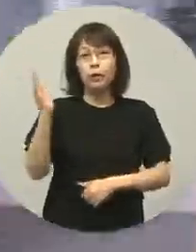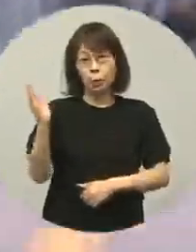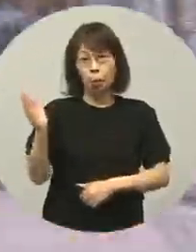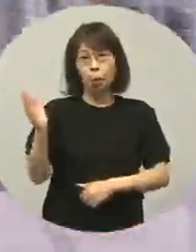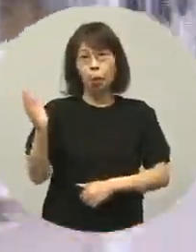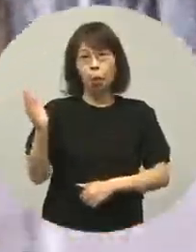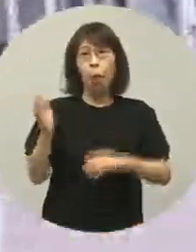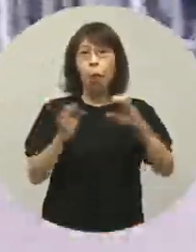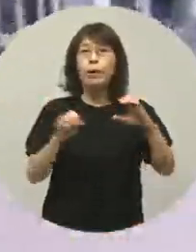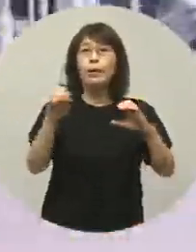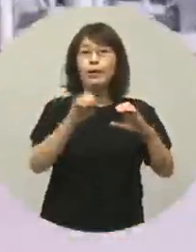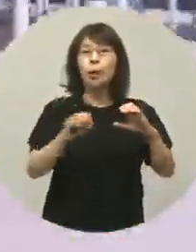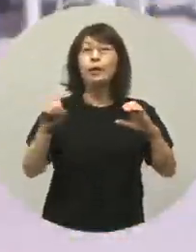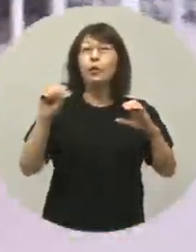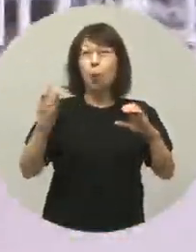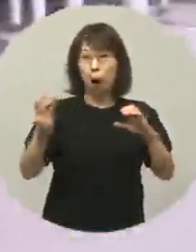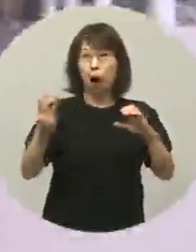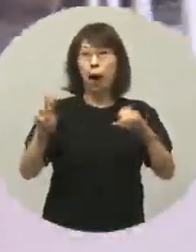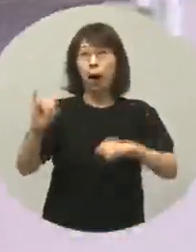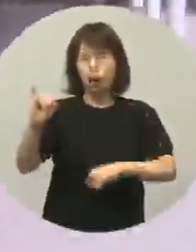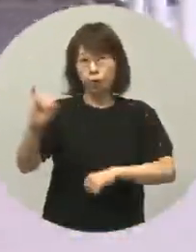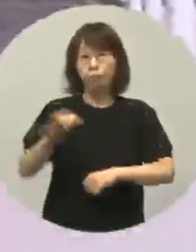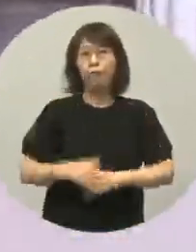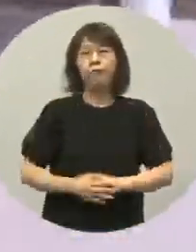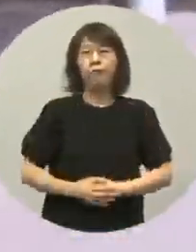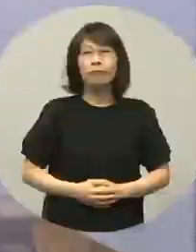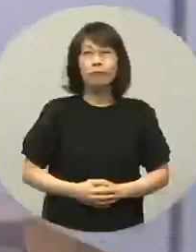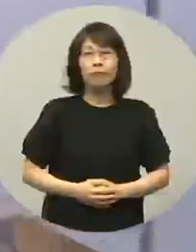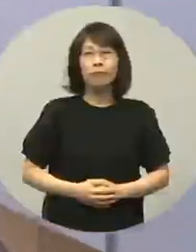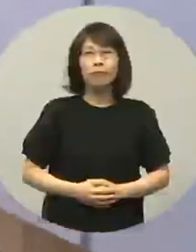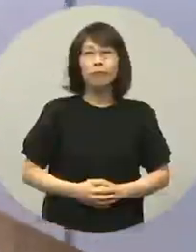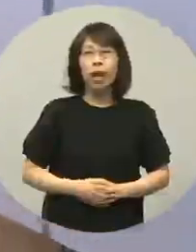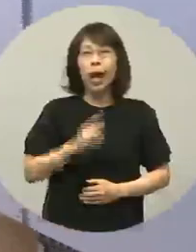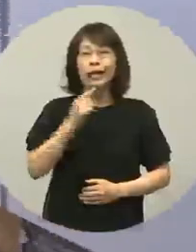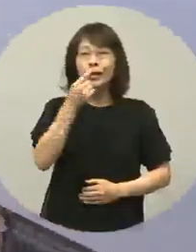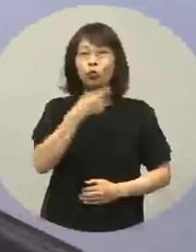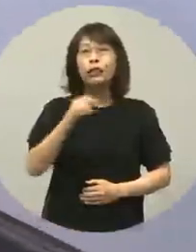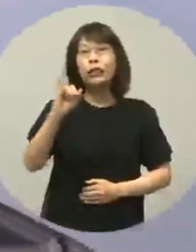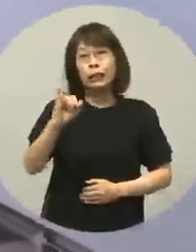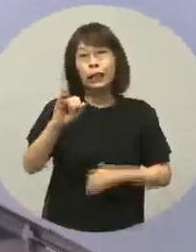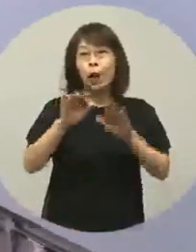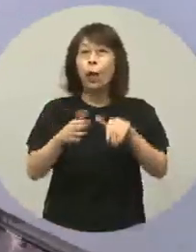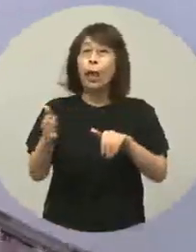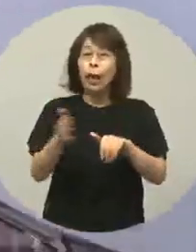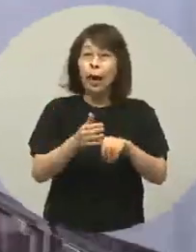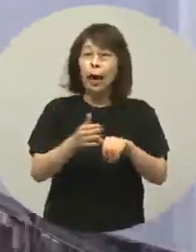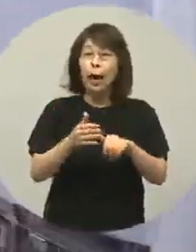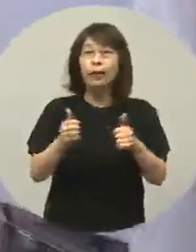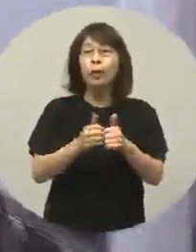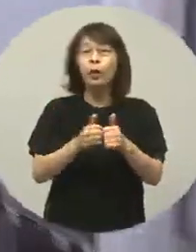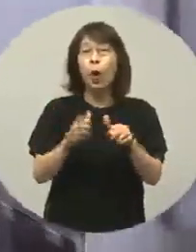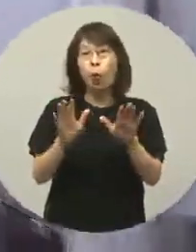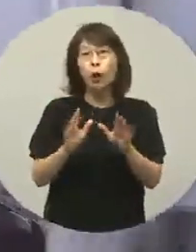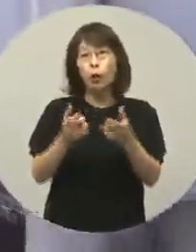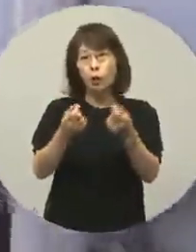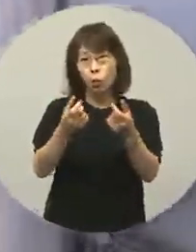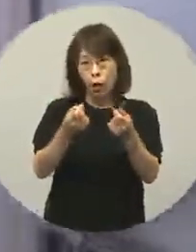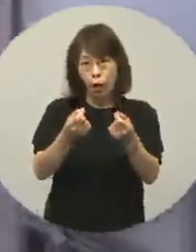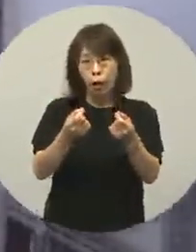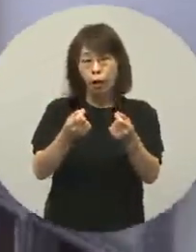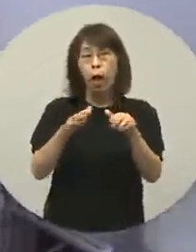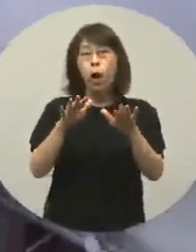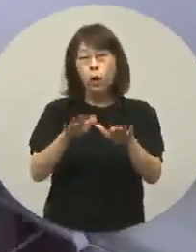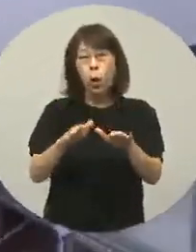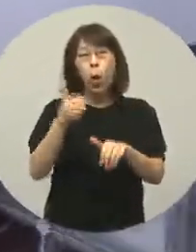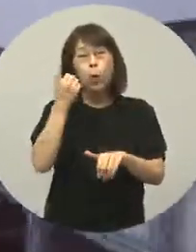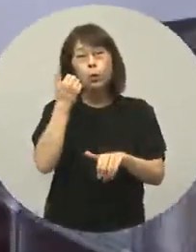もコミュニティソーシャルワーカー。 樋口さん、これから今日は相談を受けられるということですけど、はい、今日はどういった方